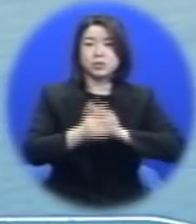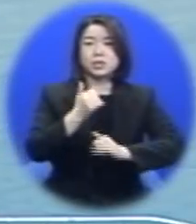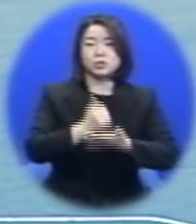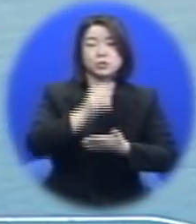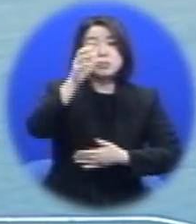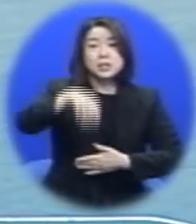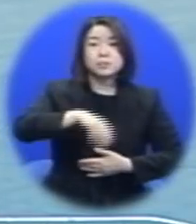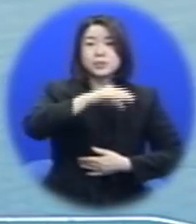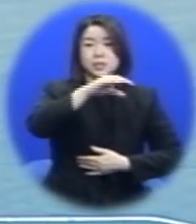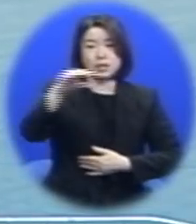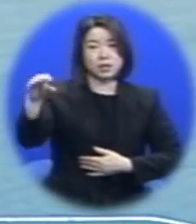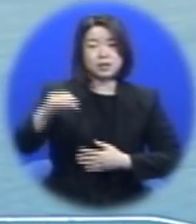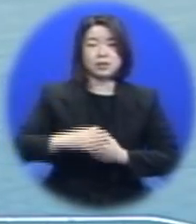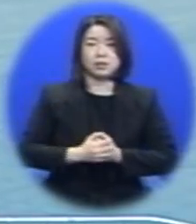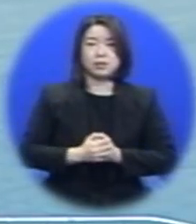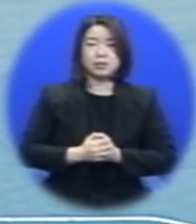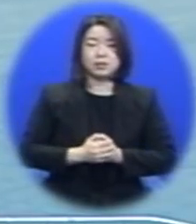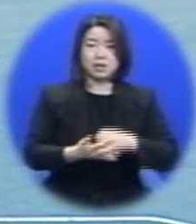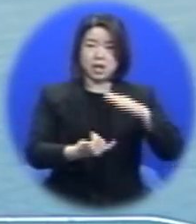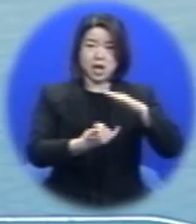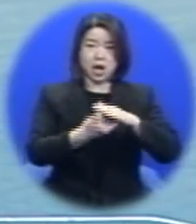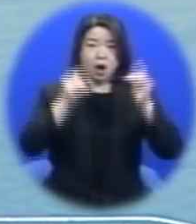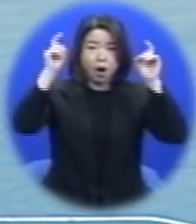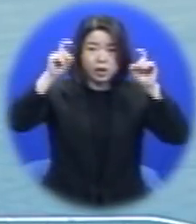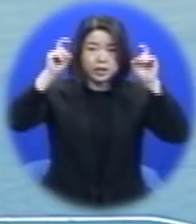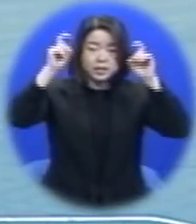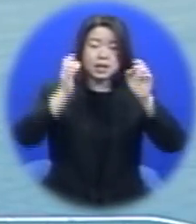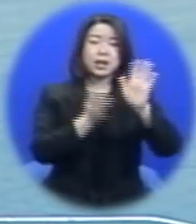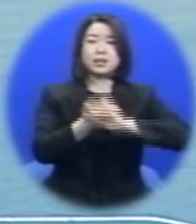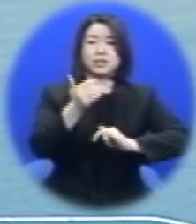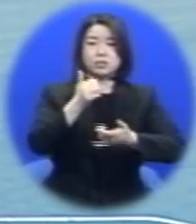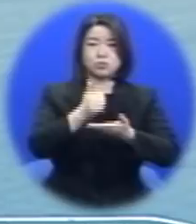십자가, 어린 양 예수님,